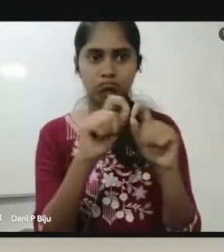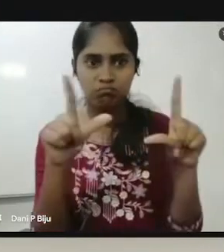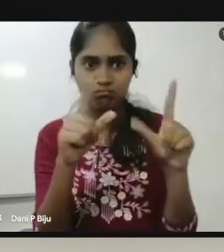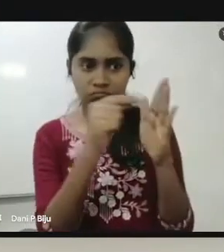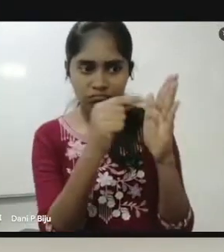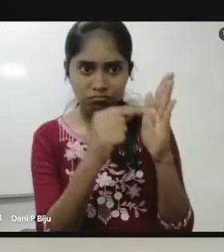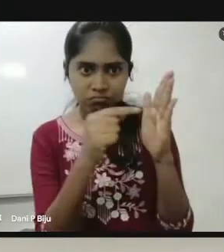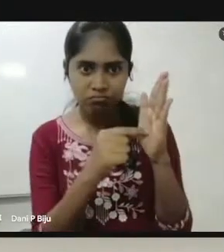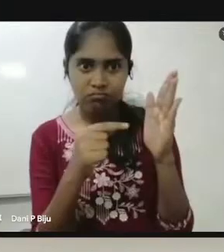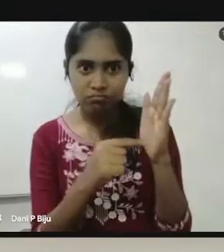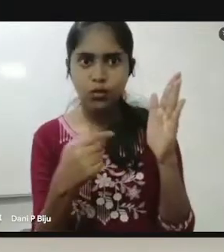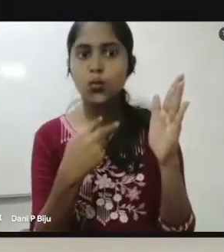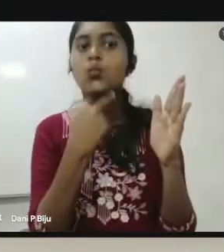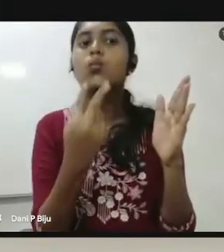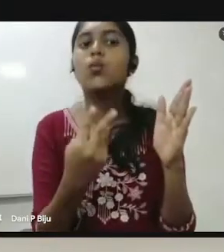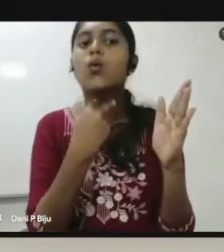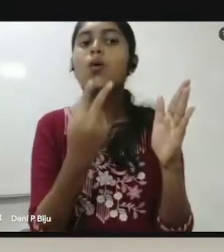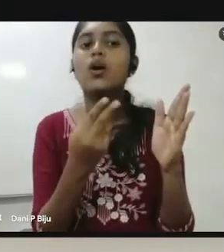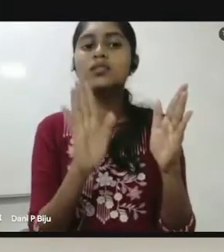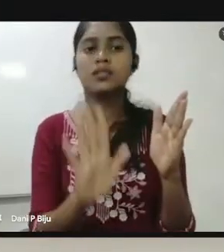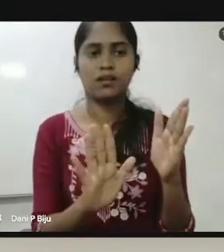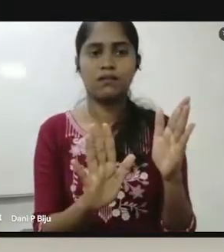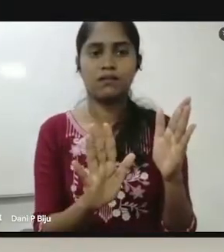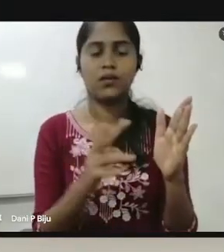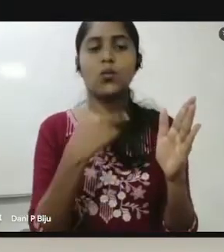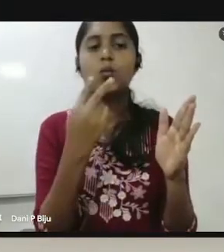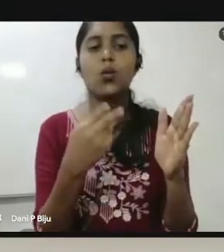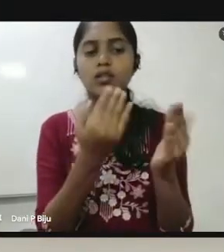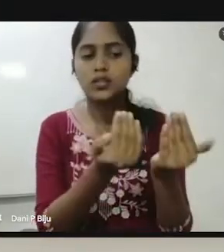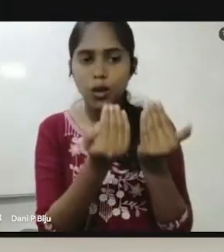Me. Hand mixer.